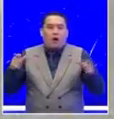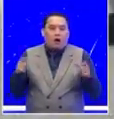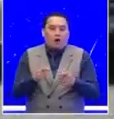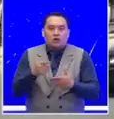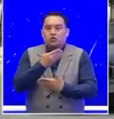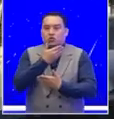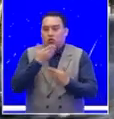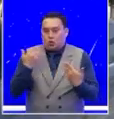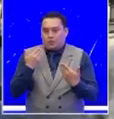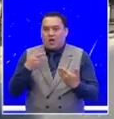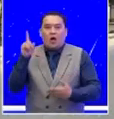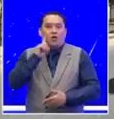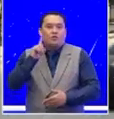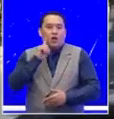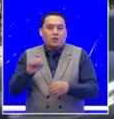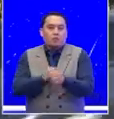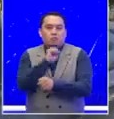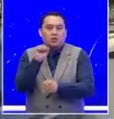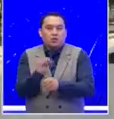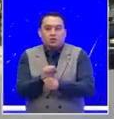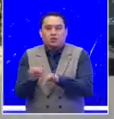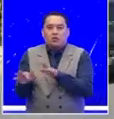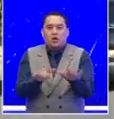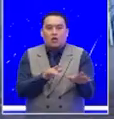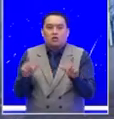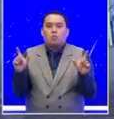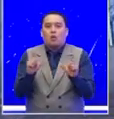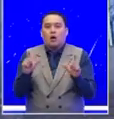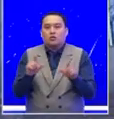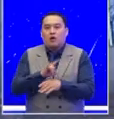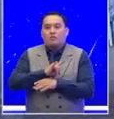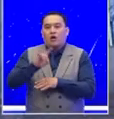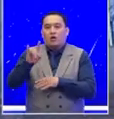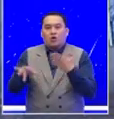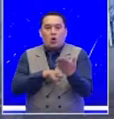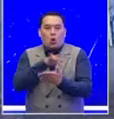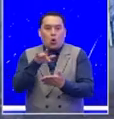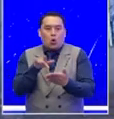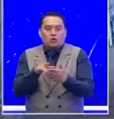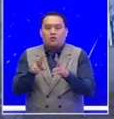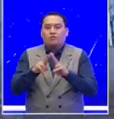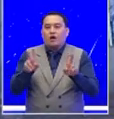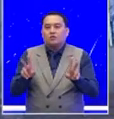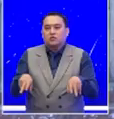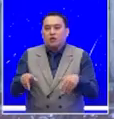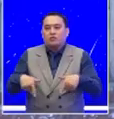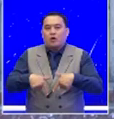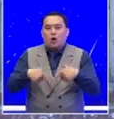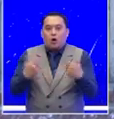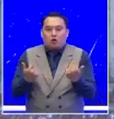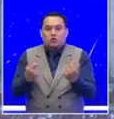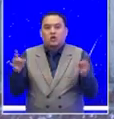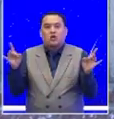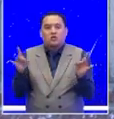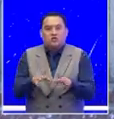не касаются. Временно приостанавливается деятельность торговых объектов, аэропортов, городских и районных автовокзалов, гостиниц,